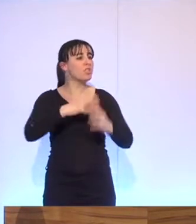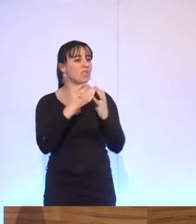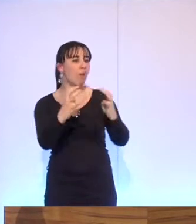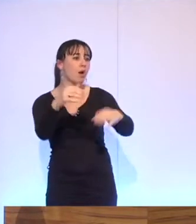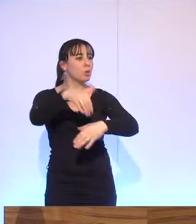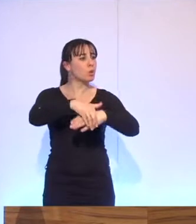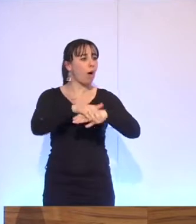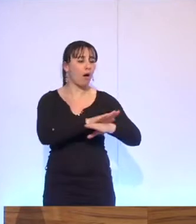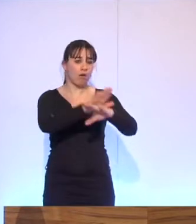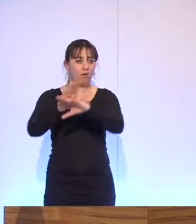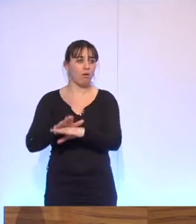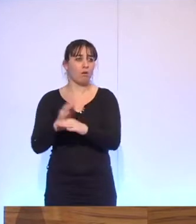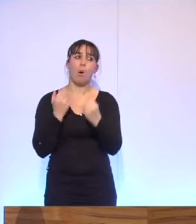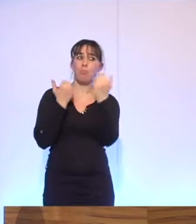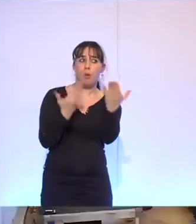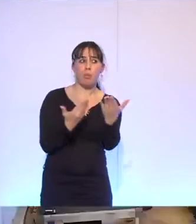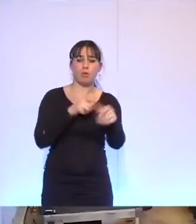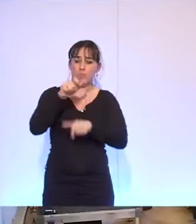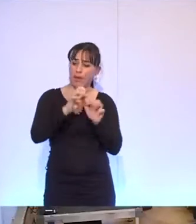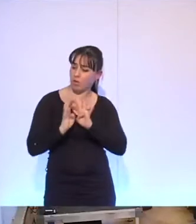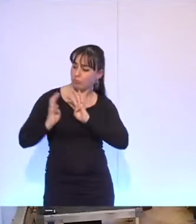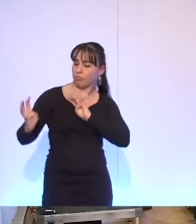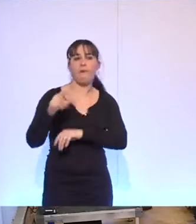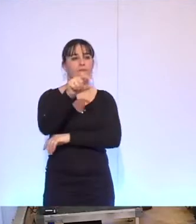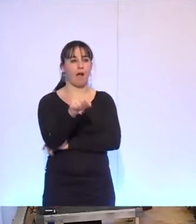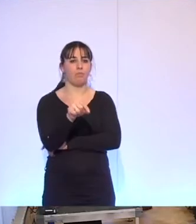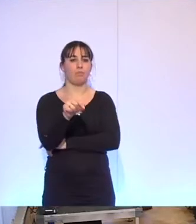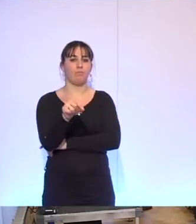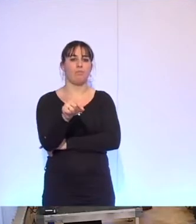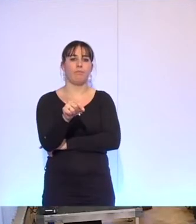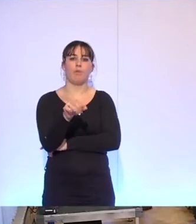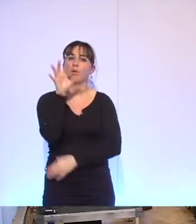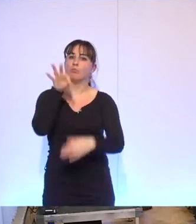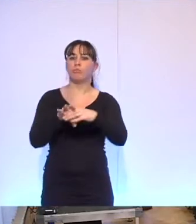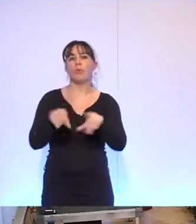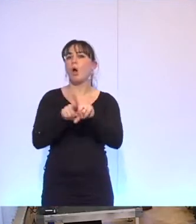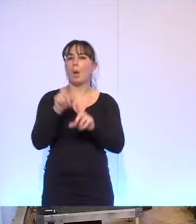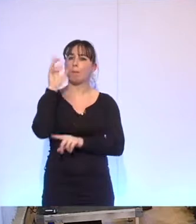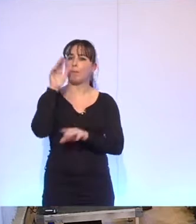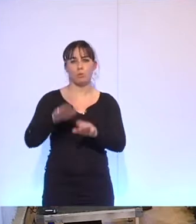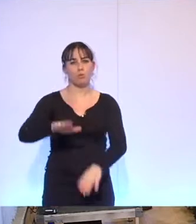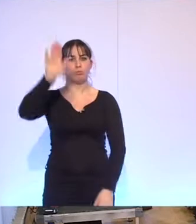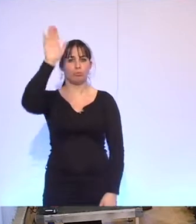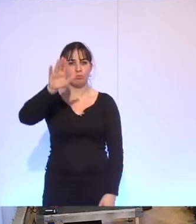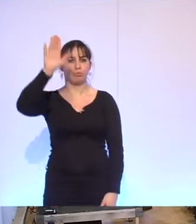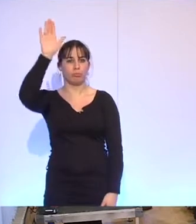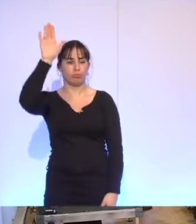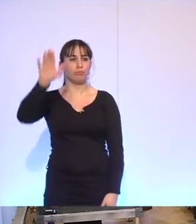est le nombre de 20. Je propose un scrutin habituel à main levée.